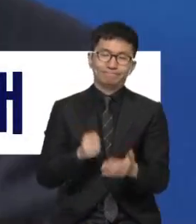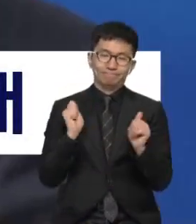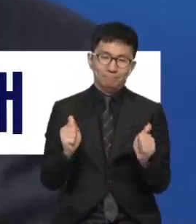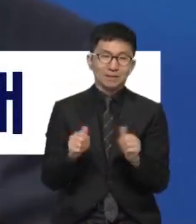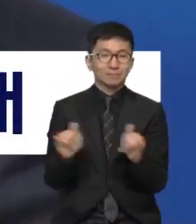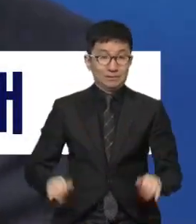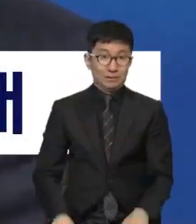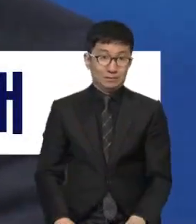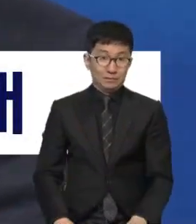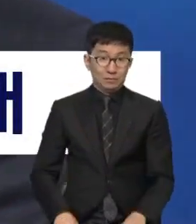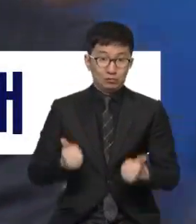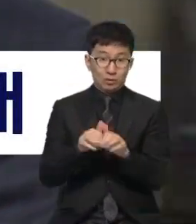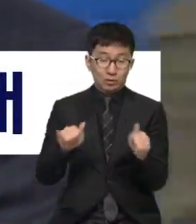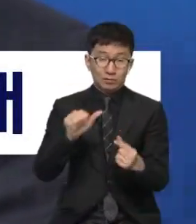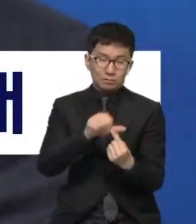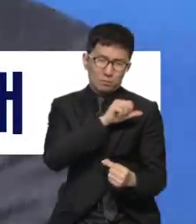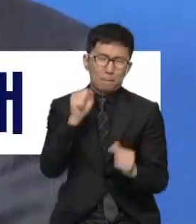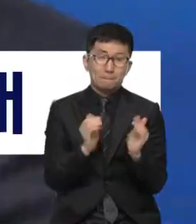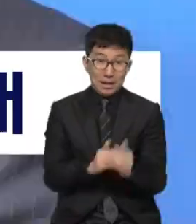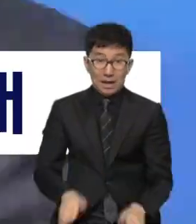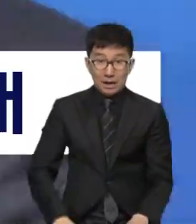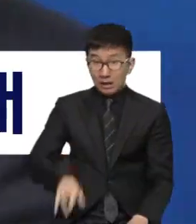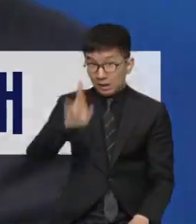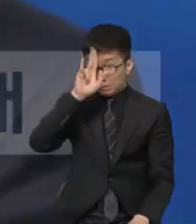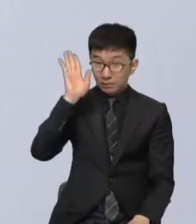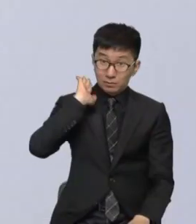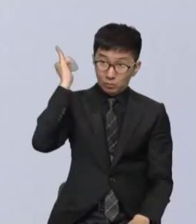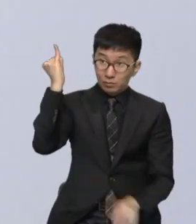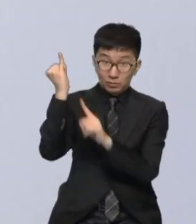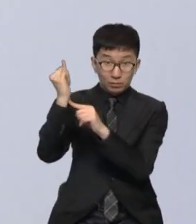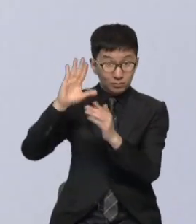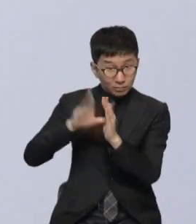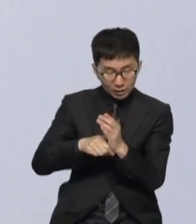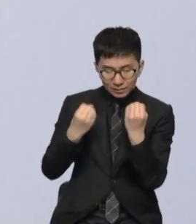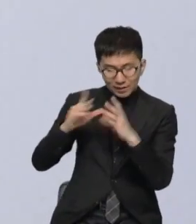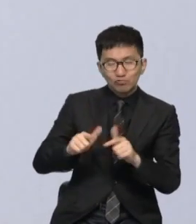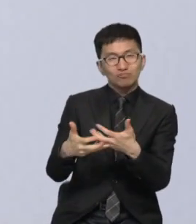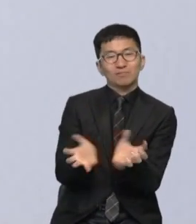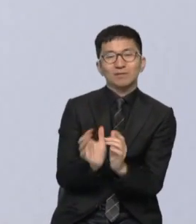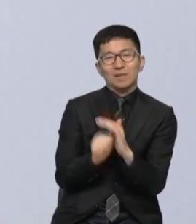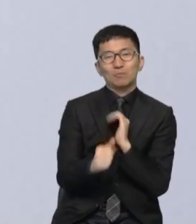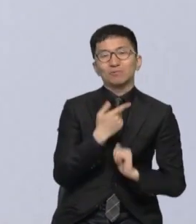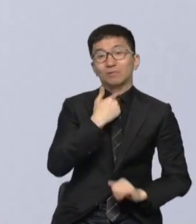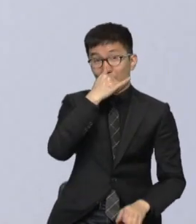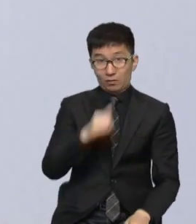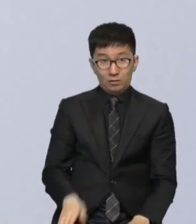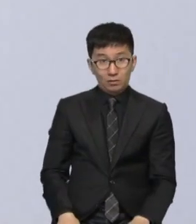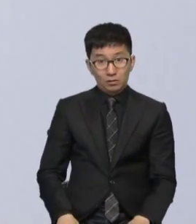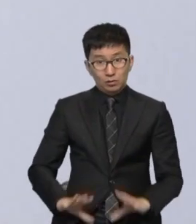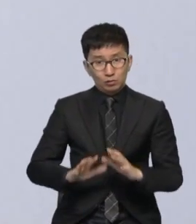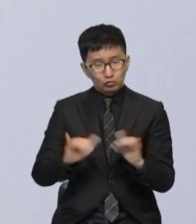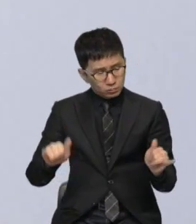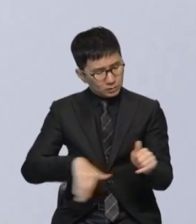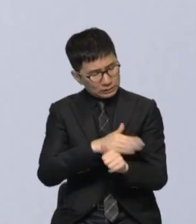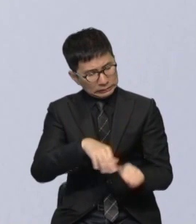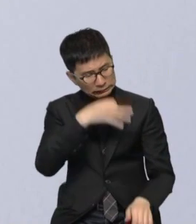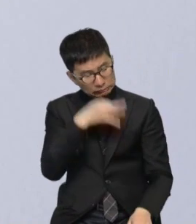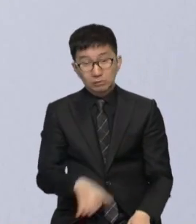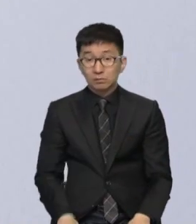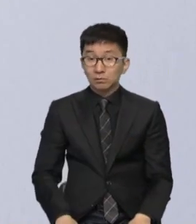고문은 박근혜 정부에서 새누리당 대표 등을 지냈습니다. 황 고문은 민생이 어려운 상황에서 당 입장을 신속히